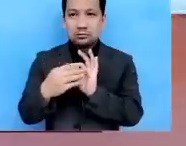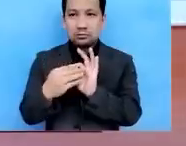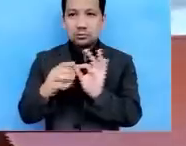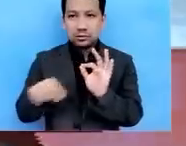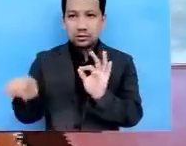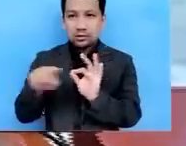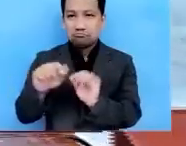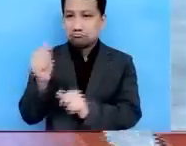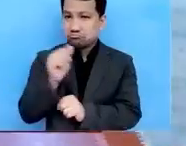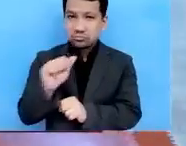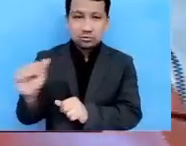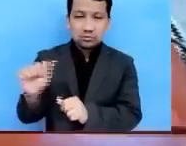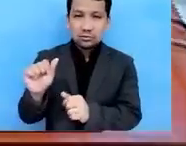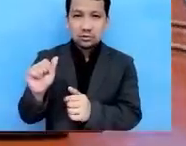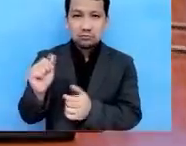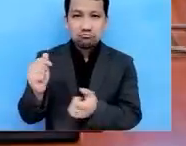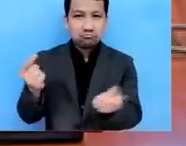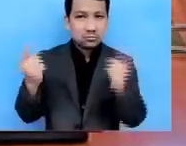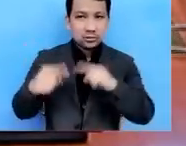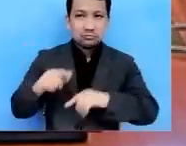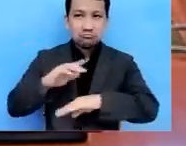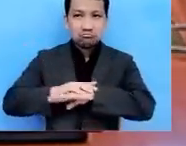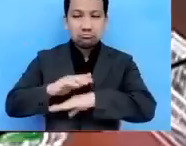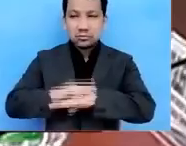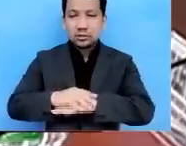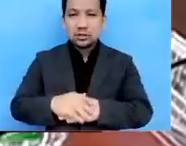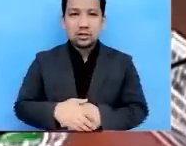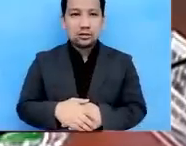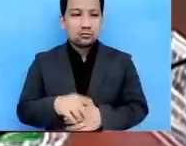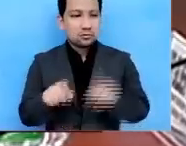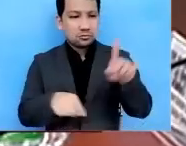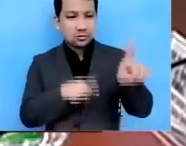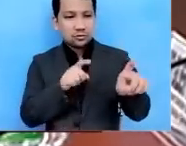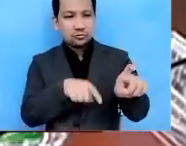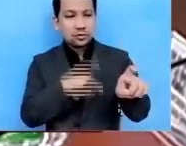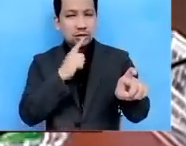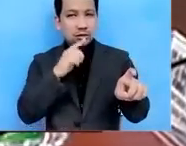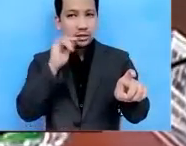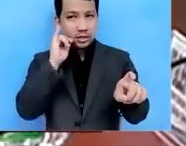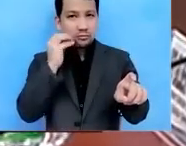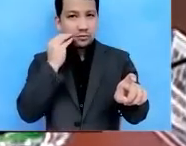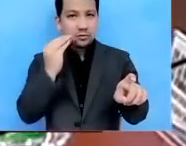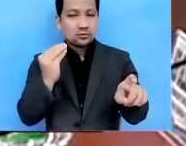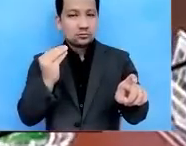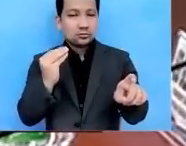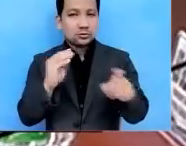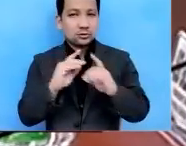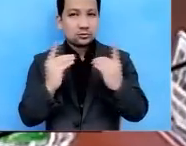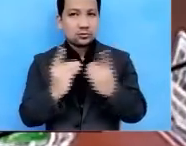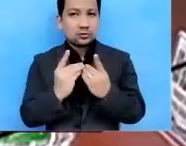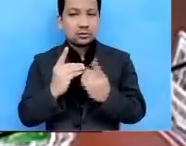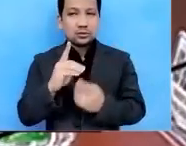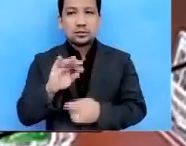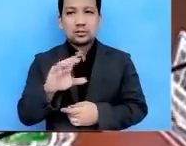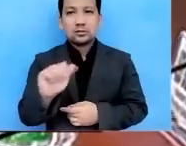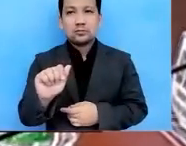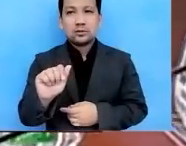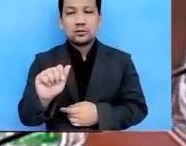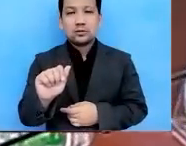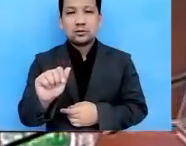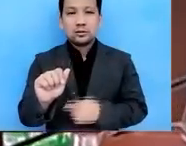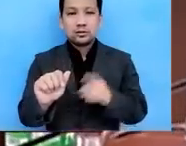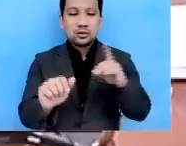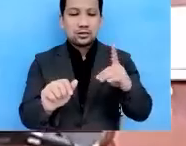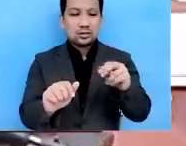any external threats. Yan ang tanong ni Senadora Amy Marcos sa Department of National Defense at Department of Foreign Affairs